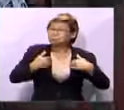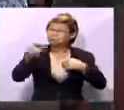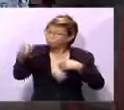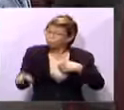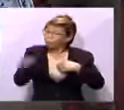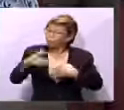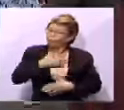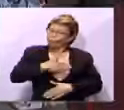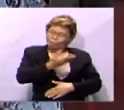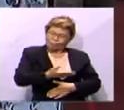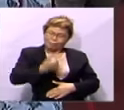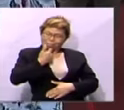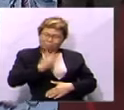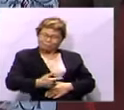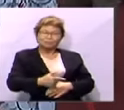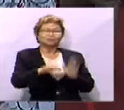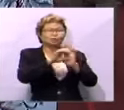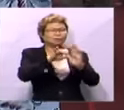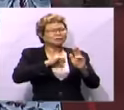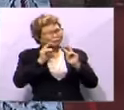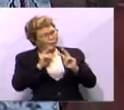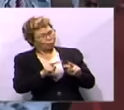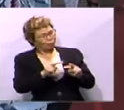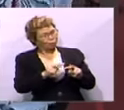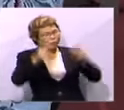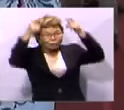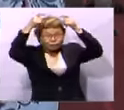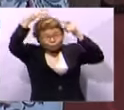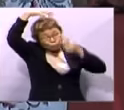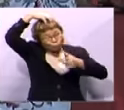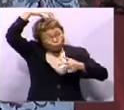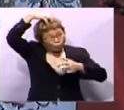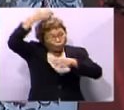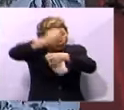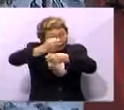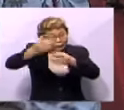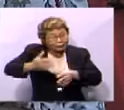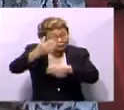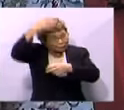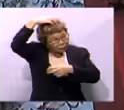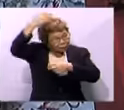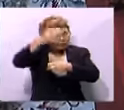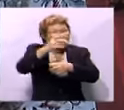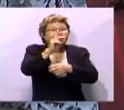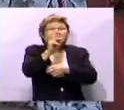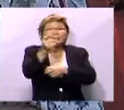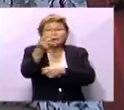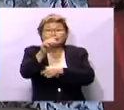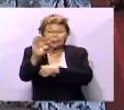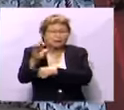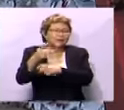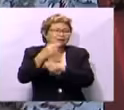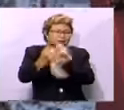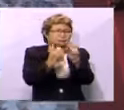yang menghargai barang-barang lama. Seperti ini, saya lihat songkok bagi kaki tangan kereta api Tanah Melayu. Saya rasa ini dari